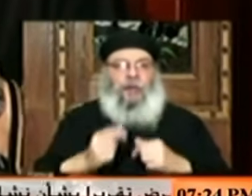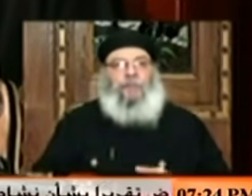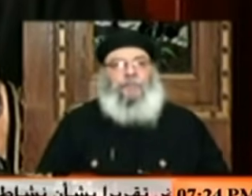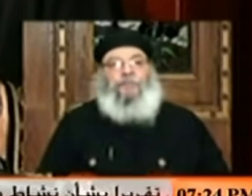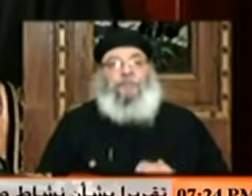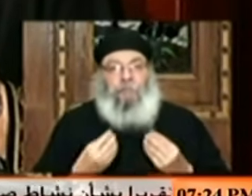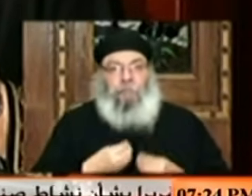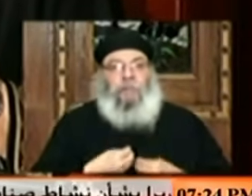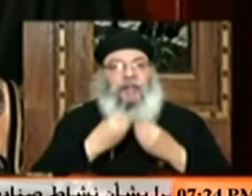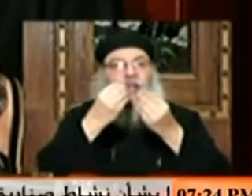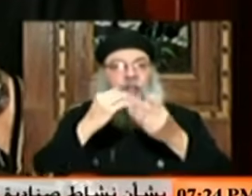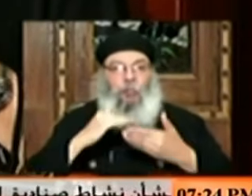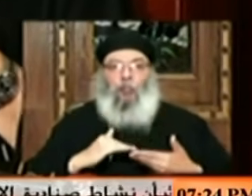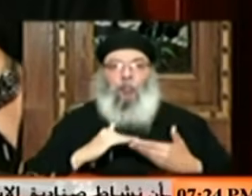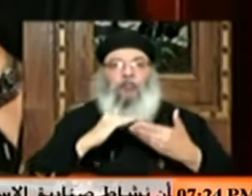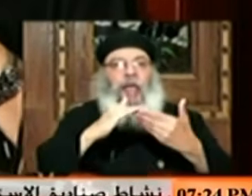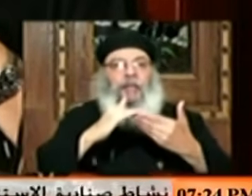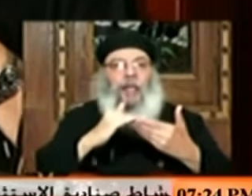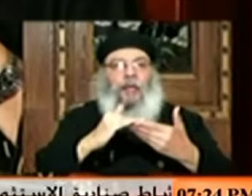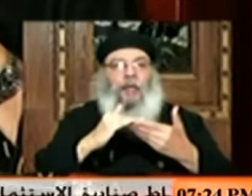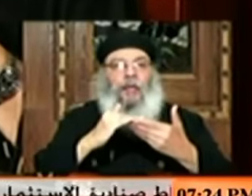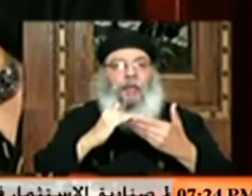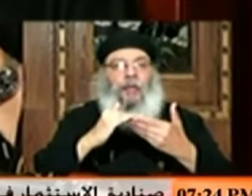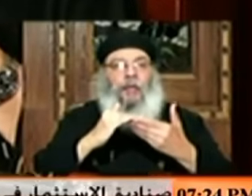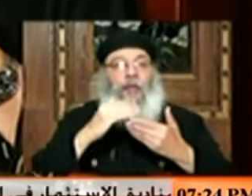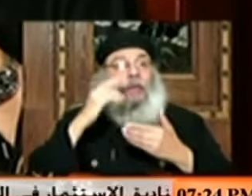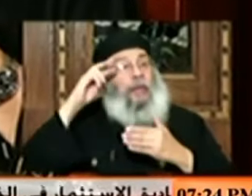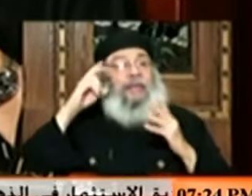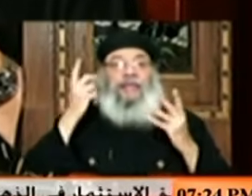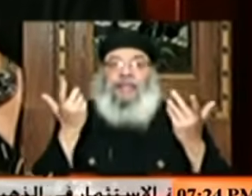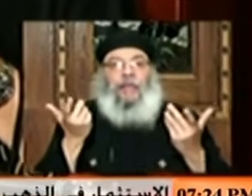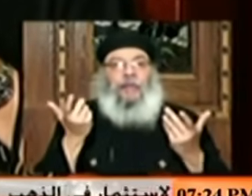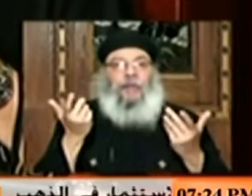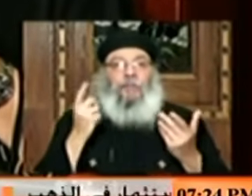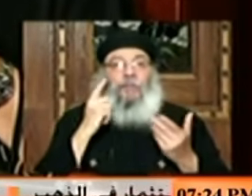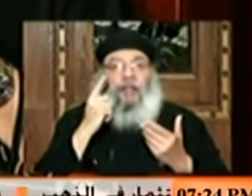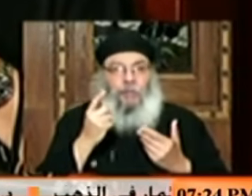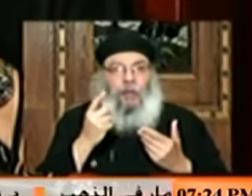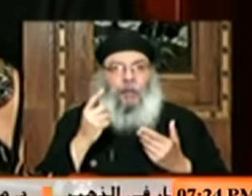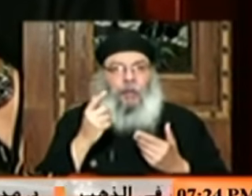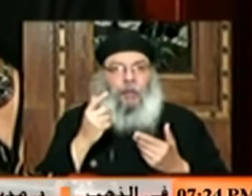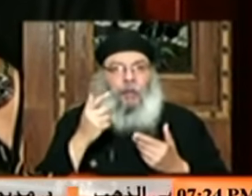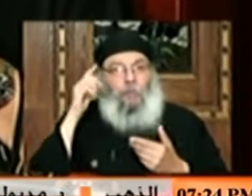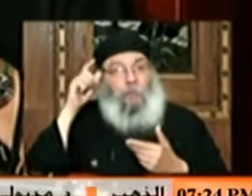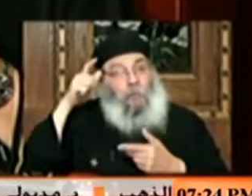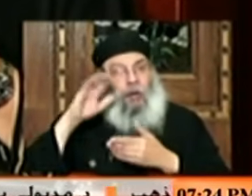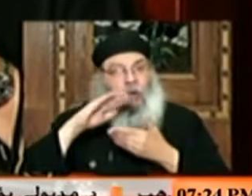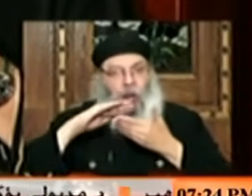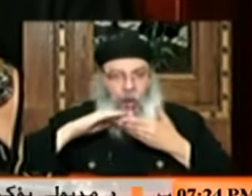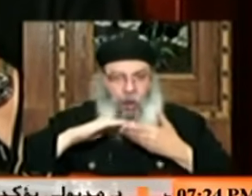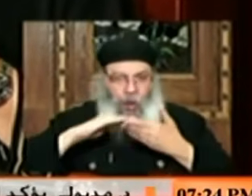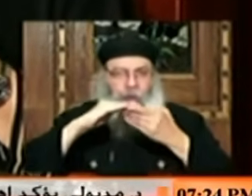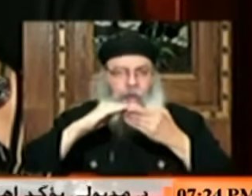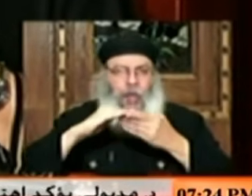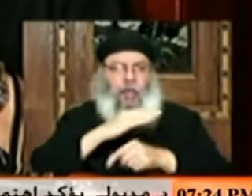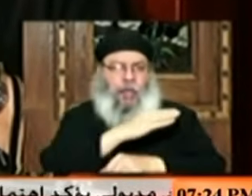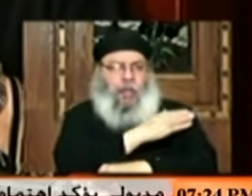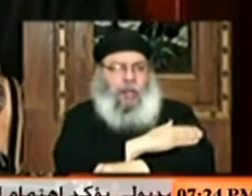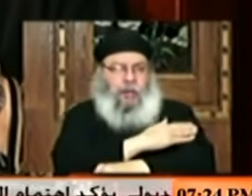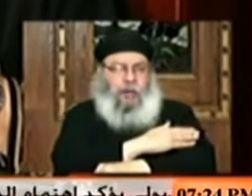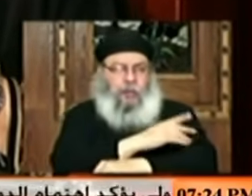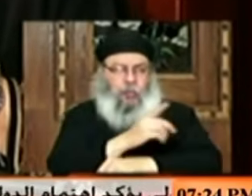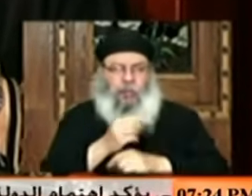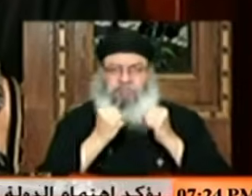بتقدم الخدمه ازاي بتقدمها بنظره الراعي الحنين ولا بتقدمها خدمه